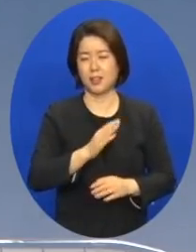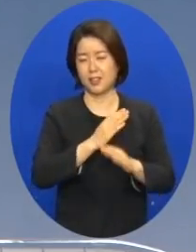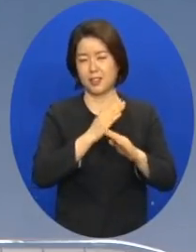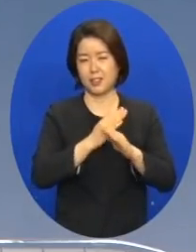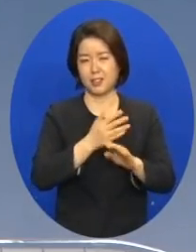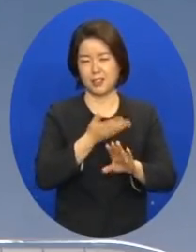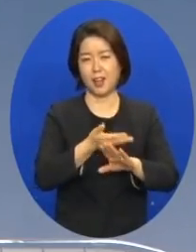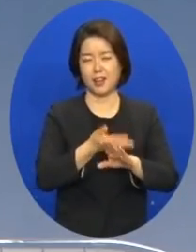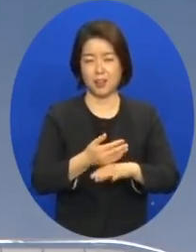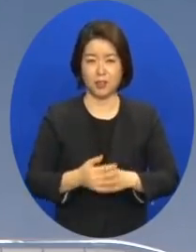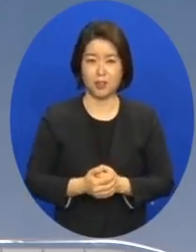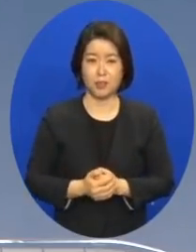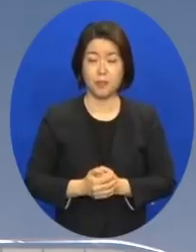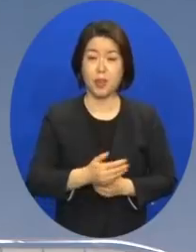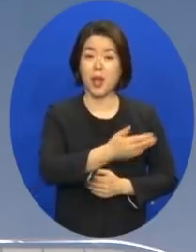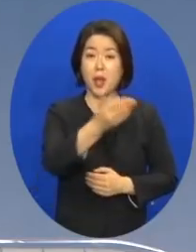않습니다.